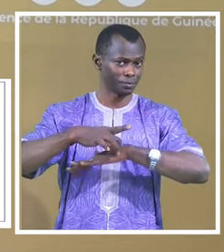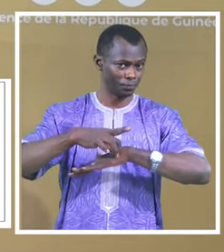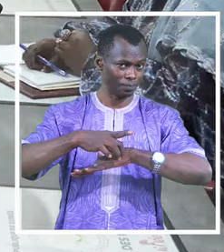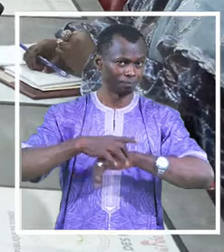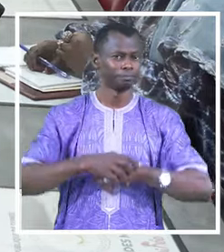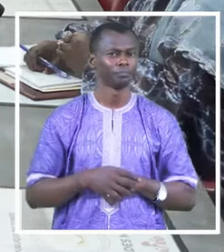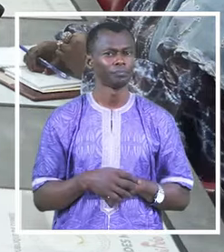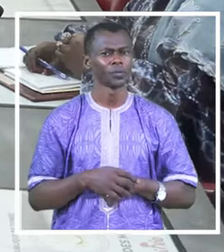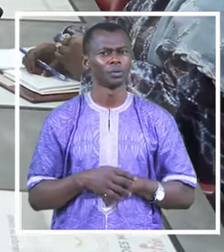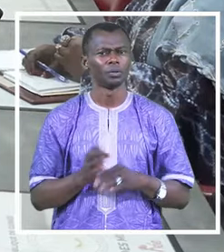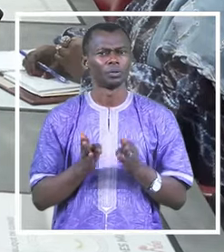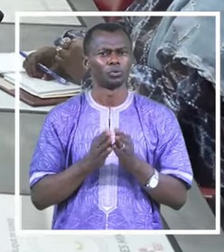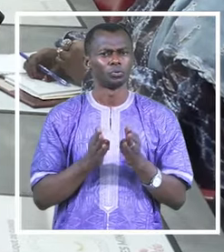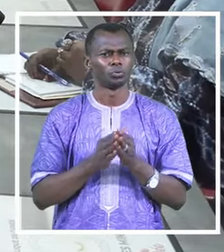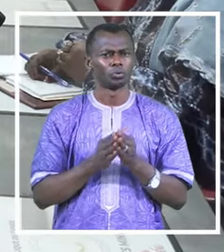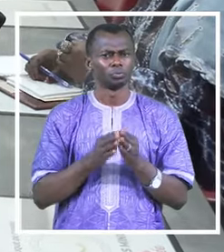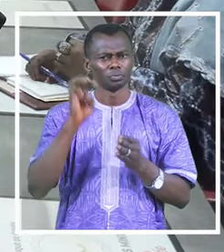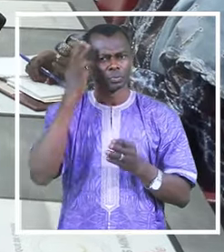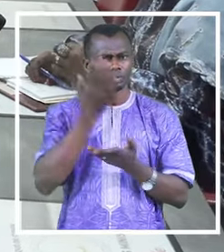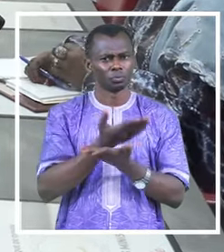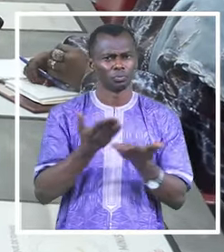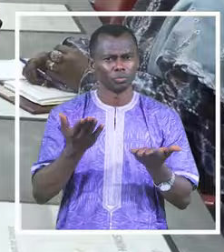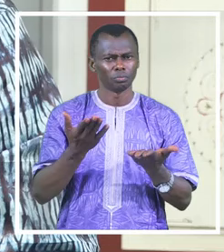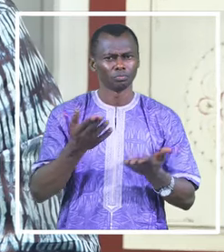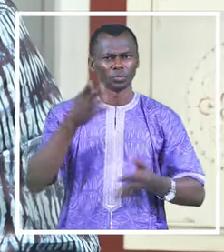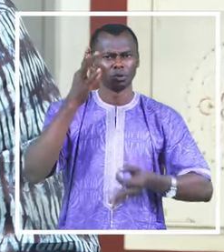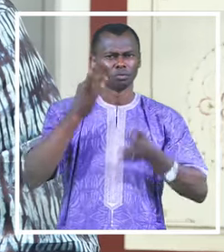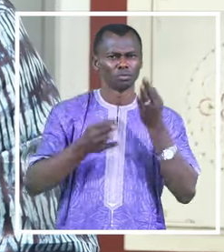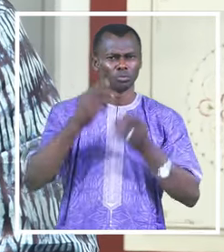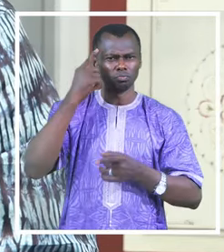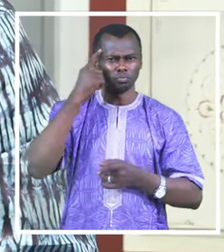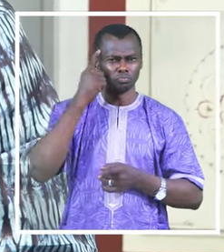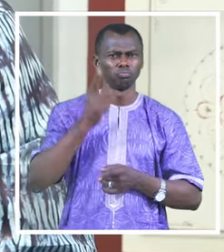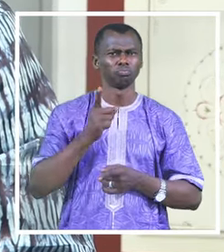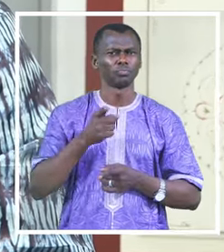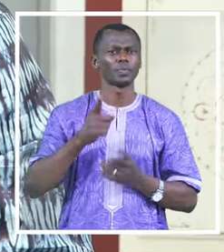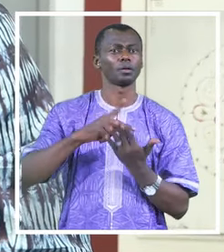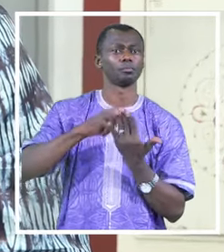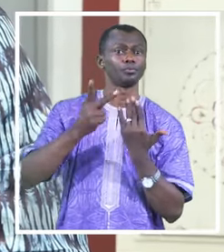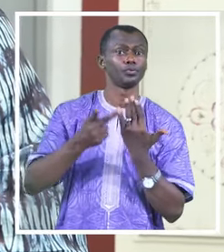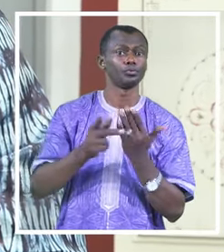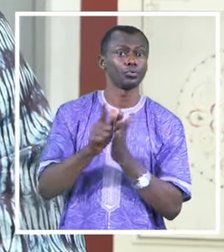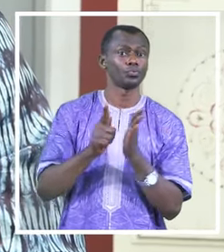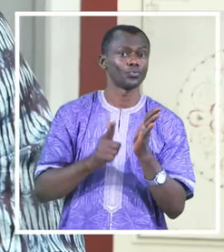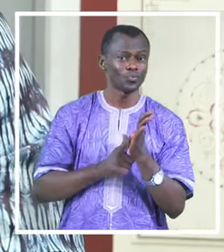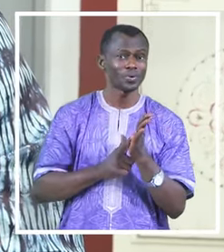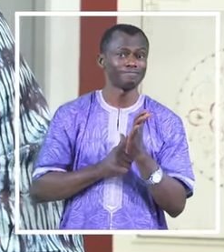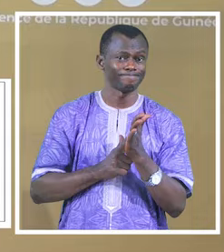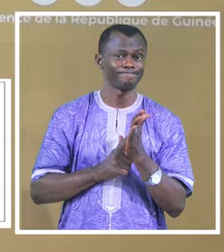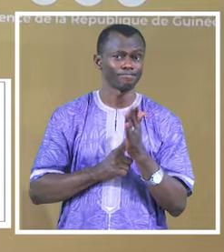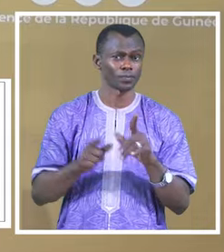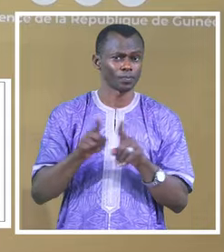territoriaux. Le Conseil a jugé le projet de loi comme une innovation fondamentale qui s'inscrit dans le cadre